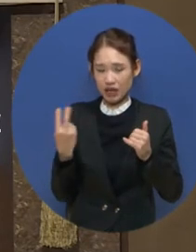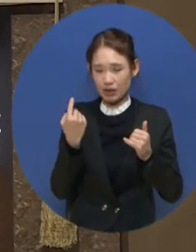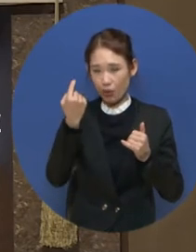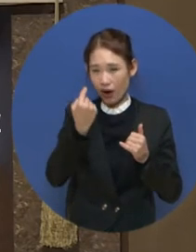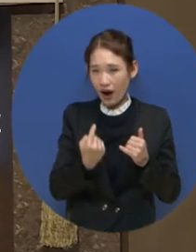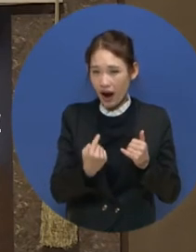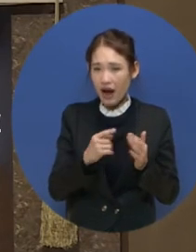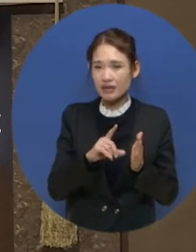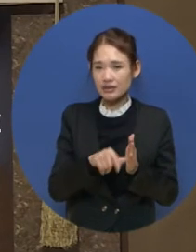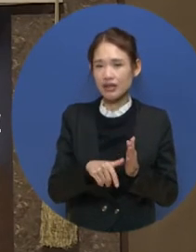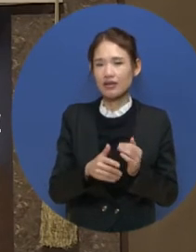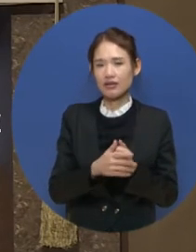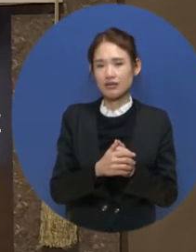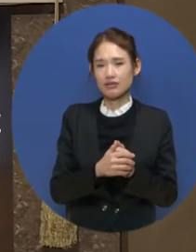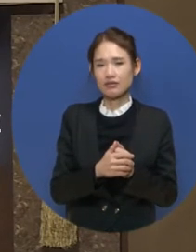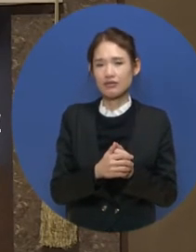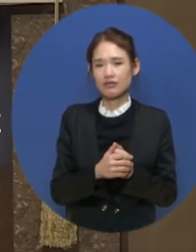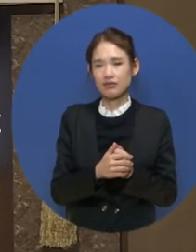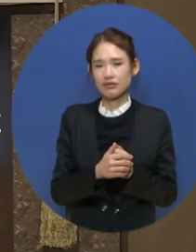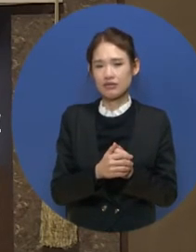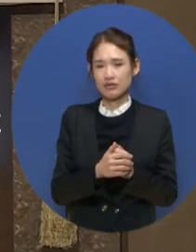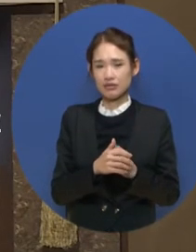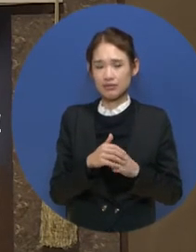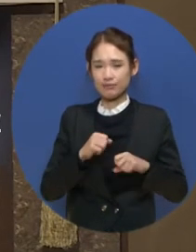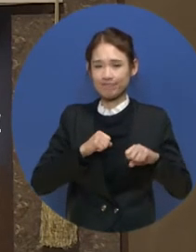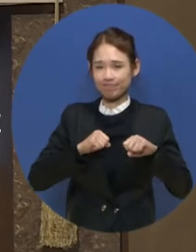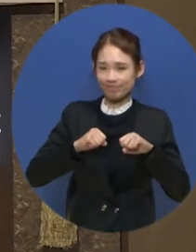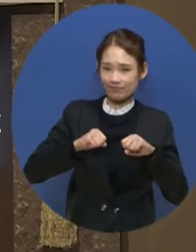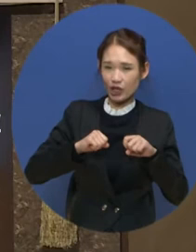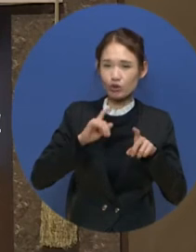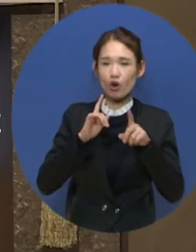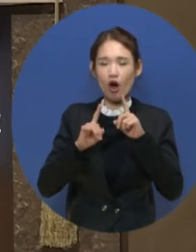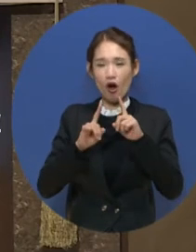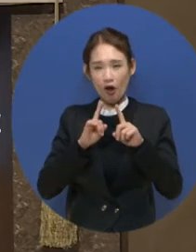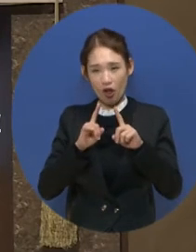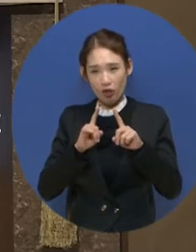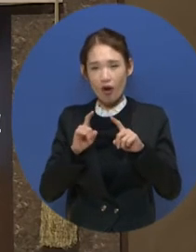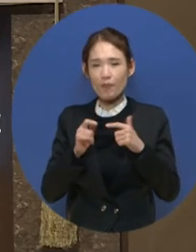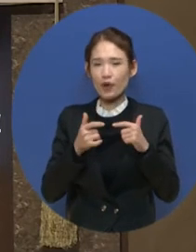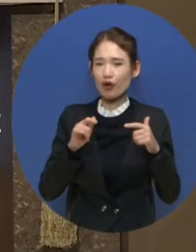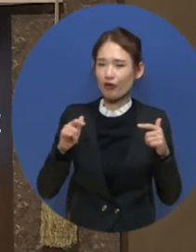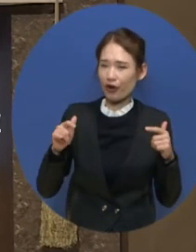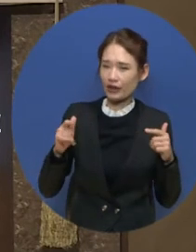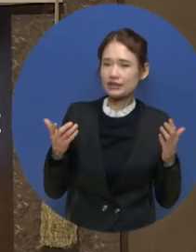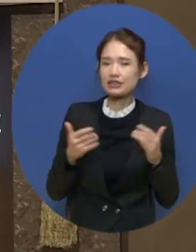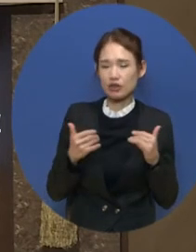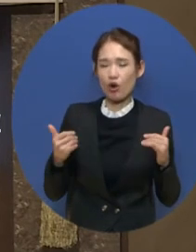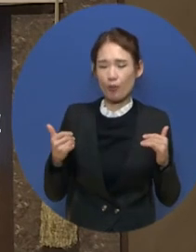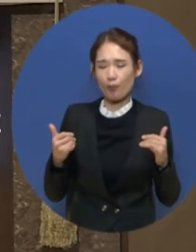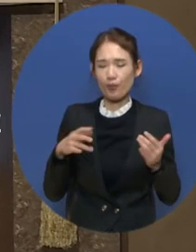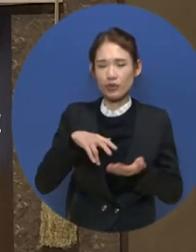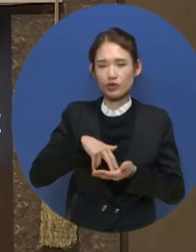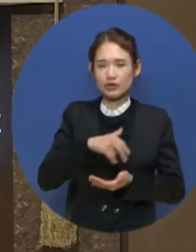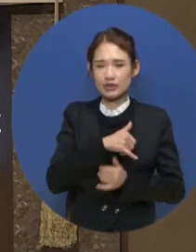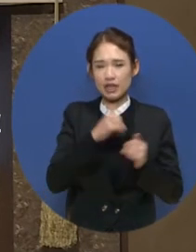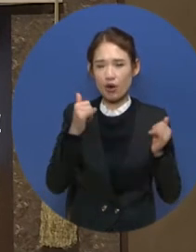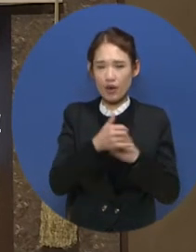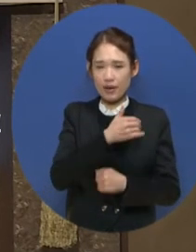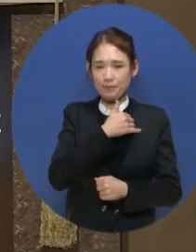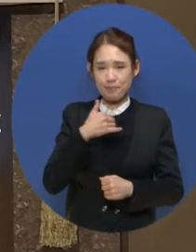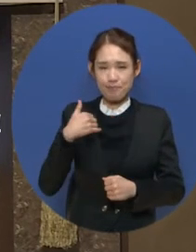왔을 때 하고는 이렇게 태도 라든지 언어 구사 라든지 뭐 그런 것들이 의 직업인으로서 사회인으로서